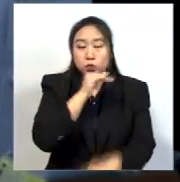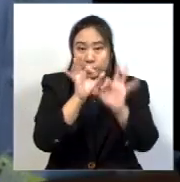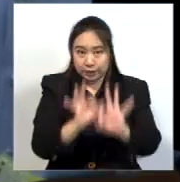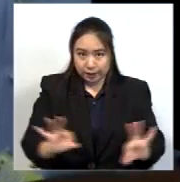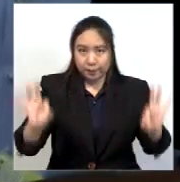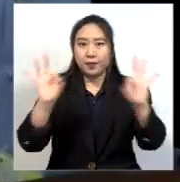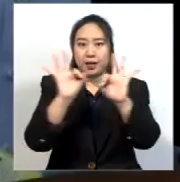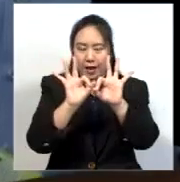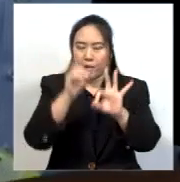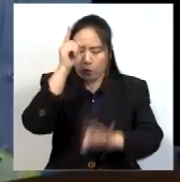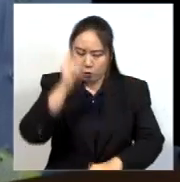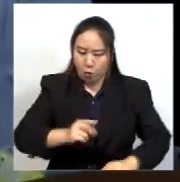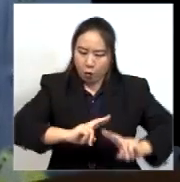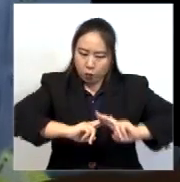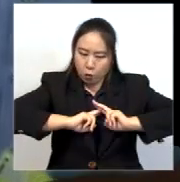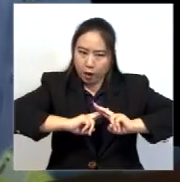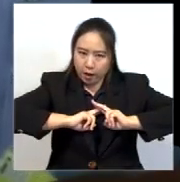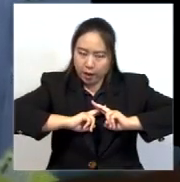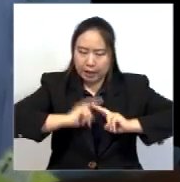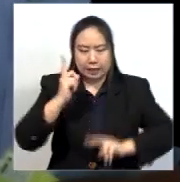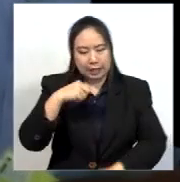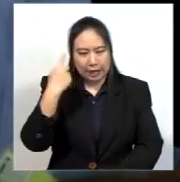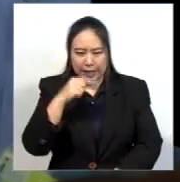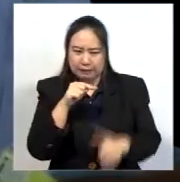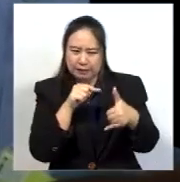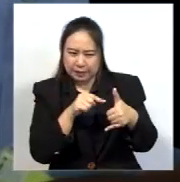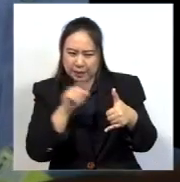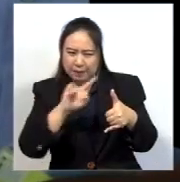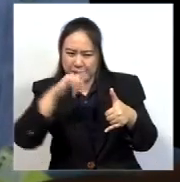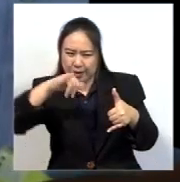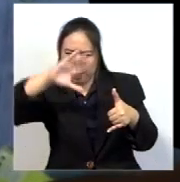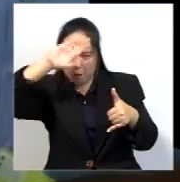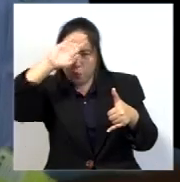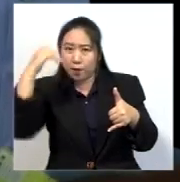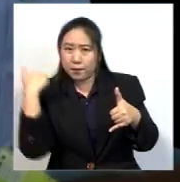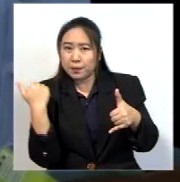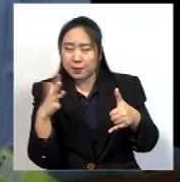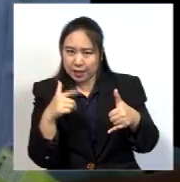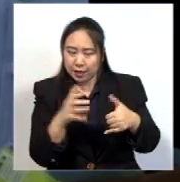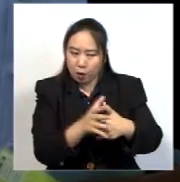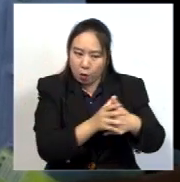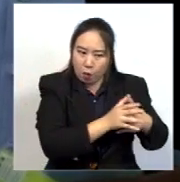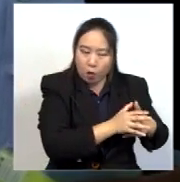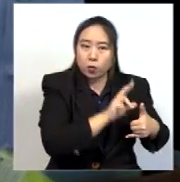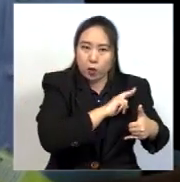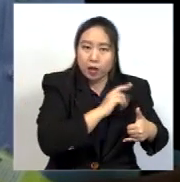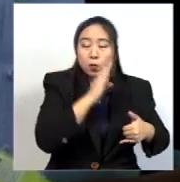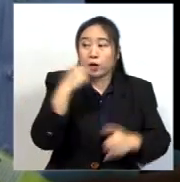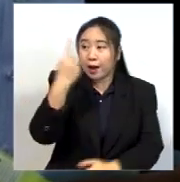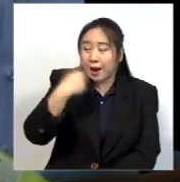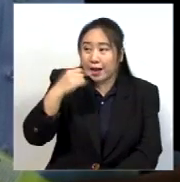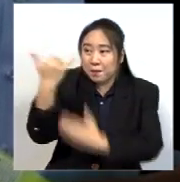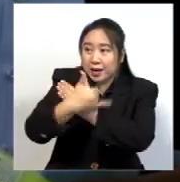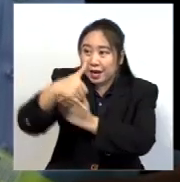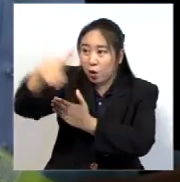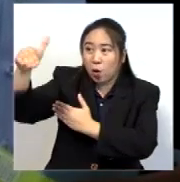ความจำเป็นที่จะต้องกักกันตัวเองสำหรับคนที่มีความเสี่ยงโดยเฉพาะใครที่เดินทางมาจากพื้นที่ประเทศที่มีความเสี่ย